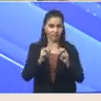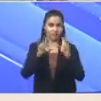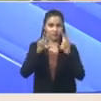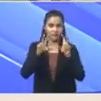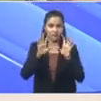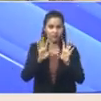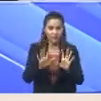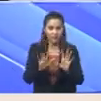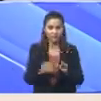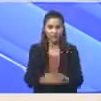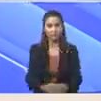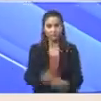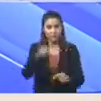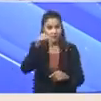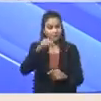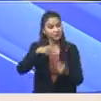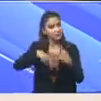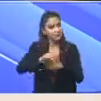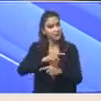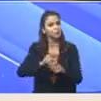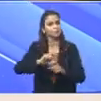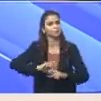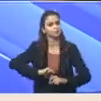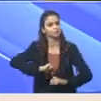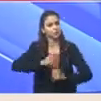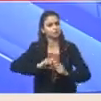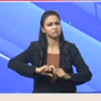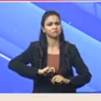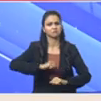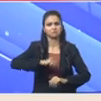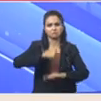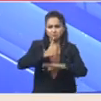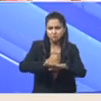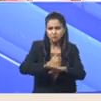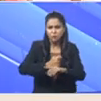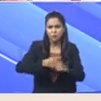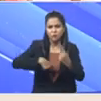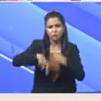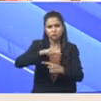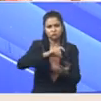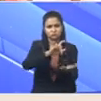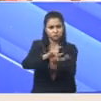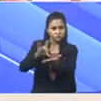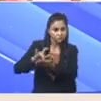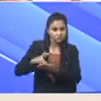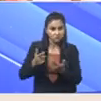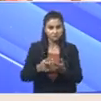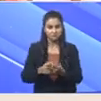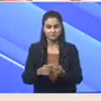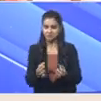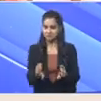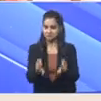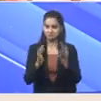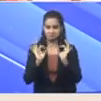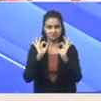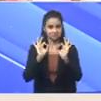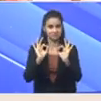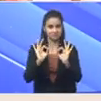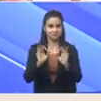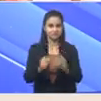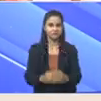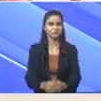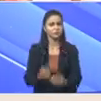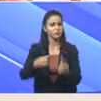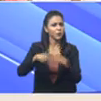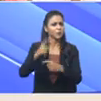रहते हैं। आत्मनिर्भर हो रहा भारत हर सेक्टर में कमाल कर रहा है।